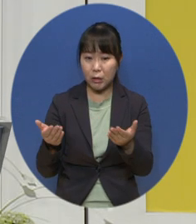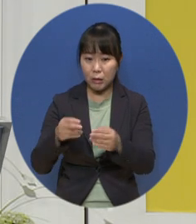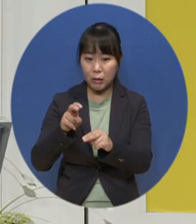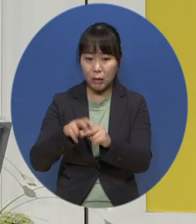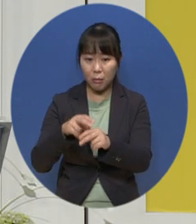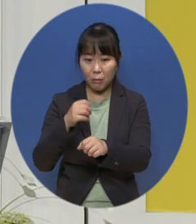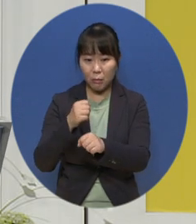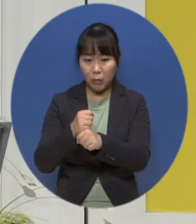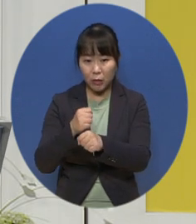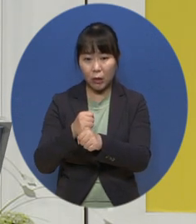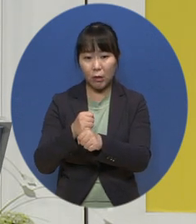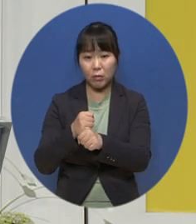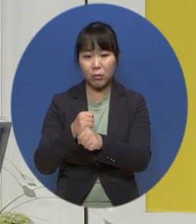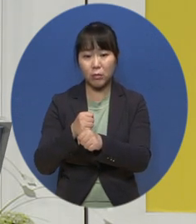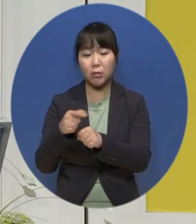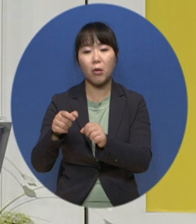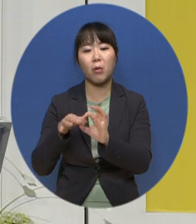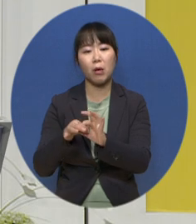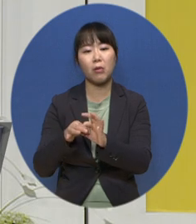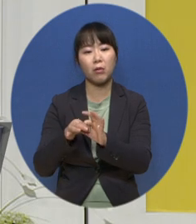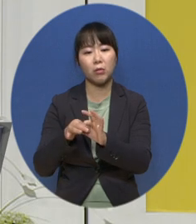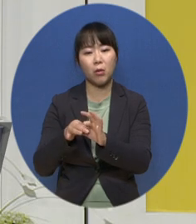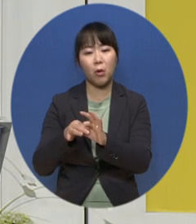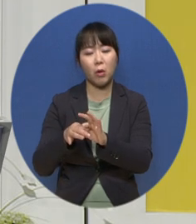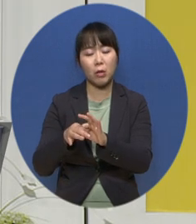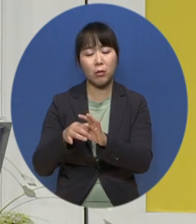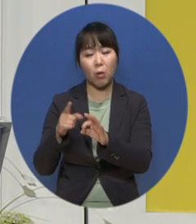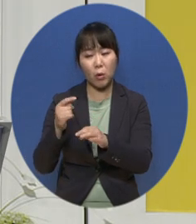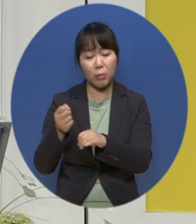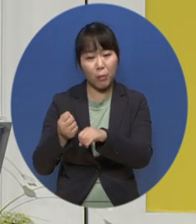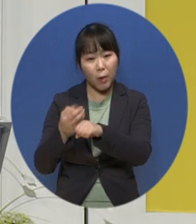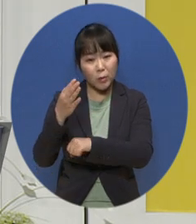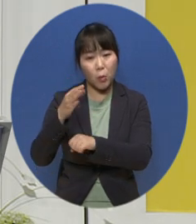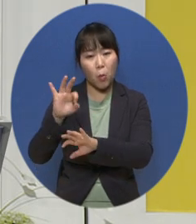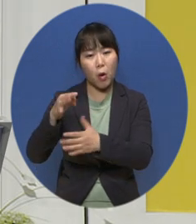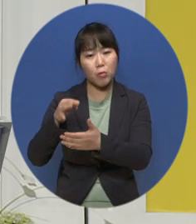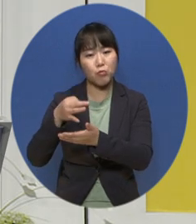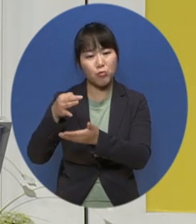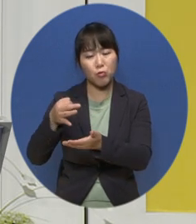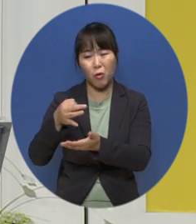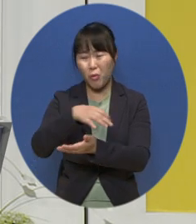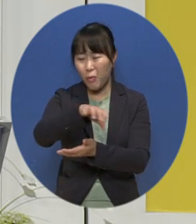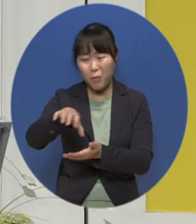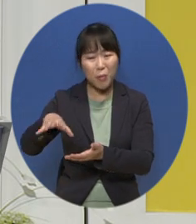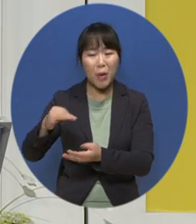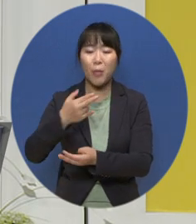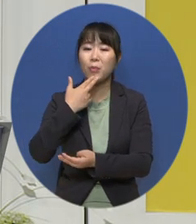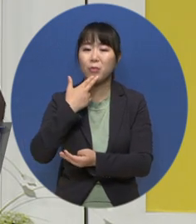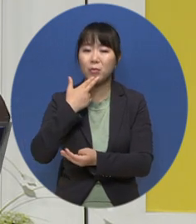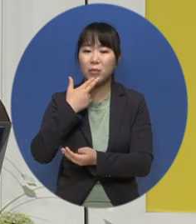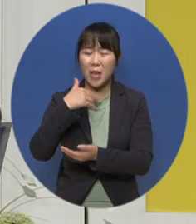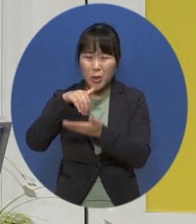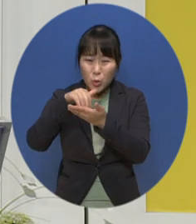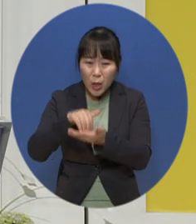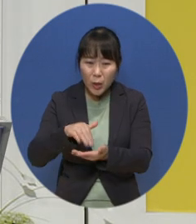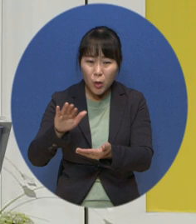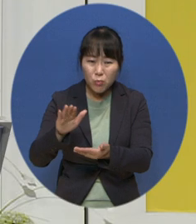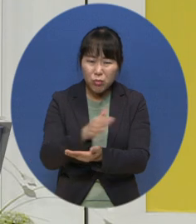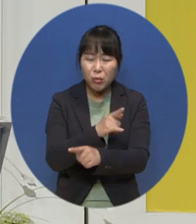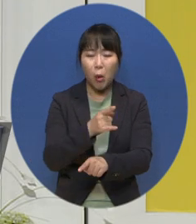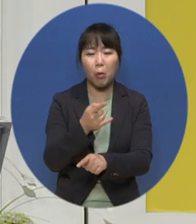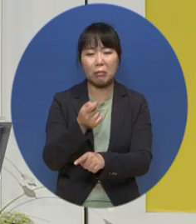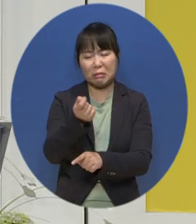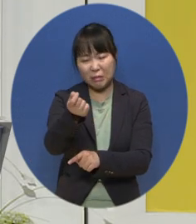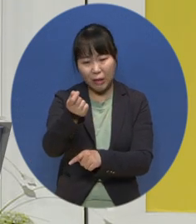만든다고 해서 그만 그거 이상의 월급을 줄 수 있는 것이 크게 많이 만들어 놓지도 안하고 최저임금 부터 개판으로 만든